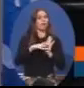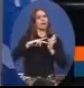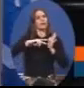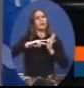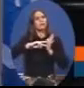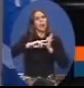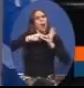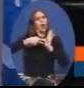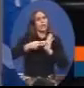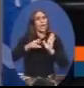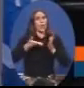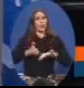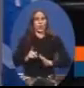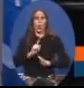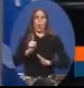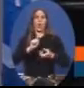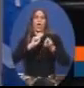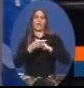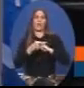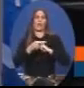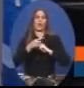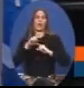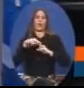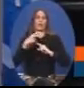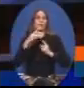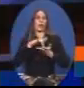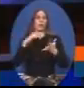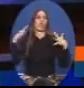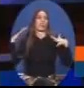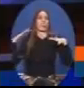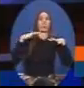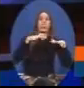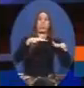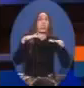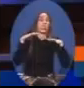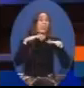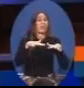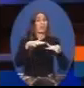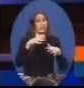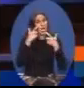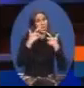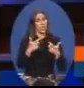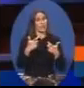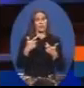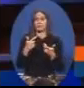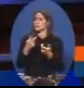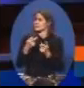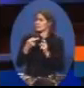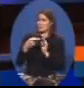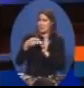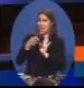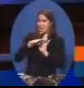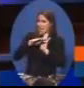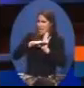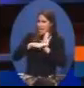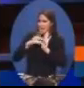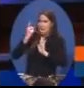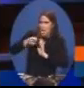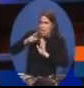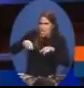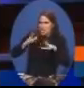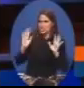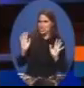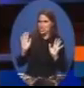חדרי היולדות לא יהפכו למקומות המוניות? ההנחיות קיימות. שיקיימו את ההנחיות שלהם, הכנסו משפחות. סליחה, ההנחיות קיימות,